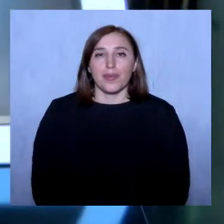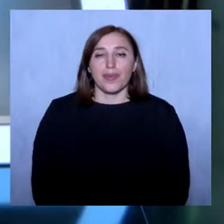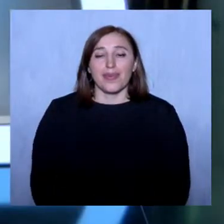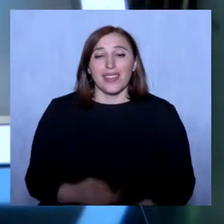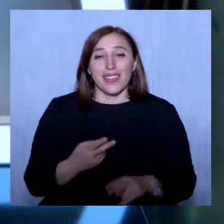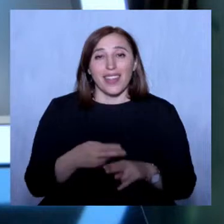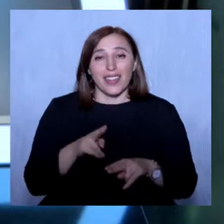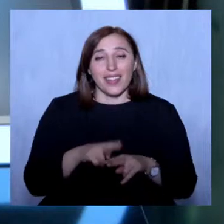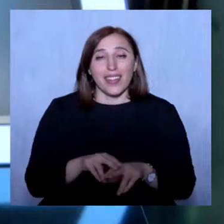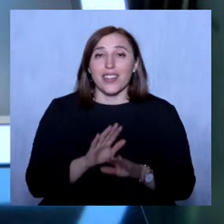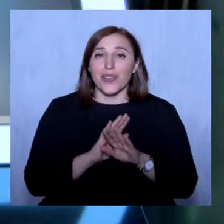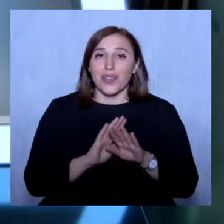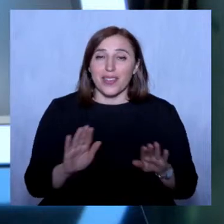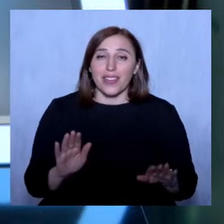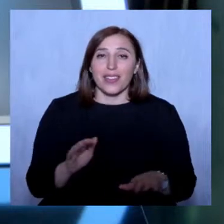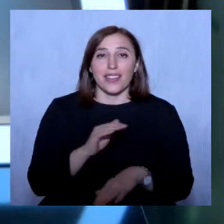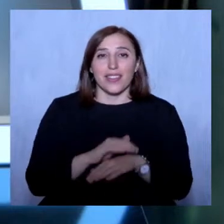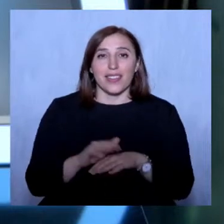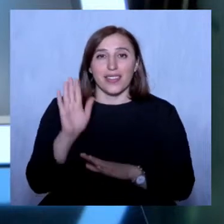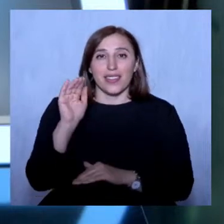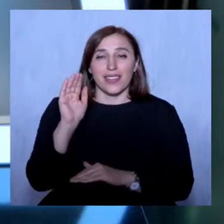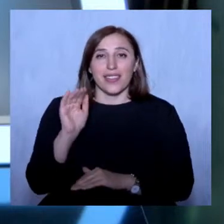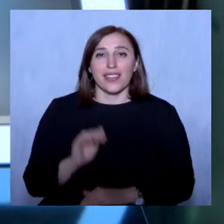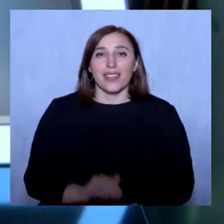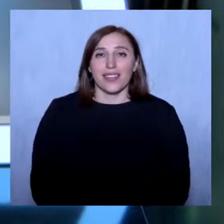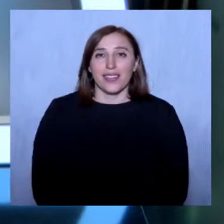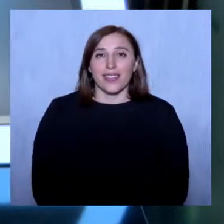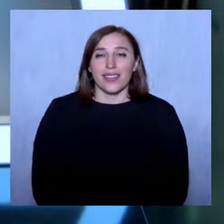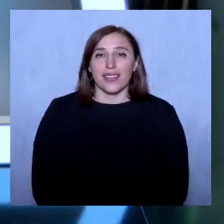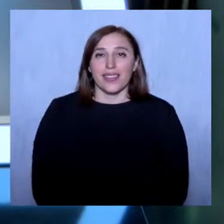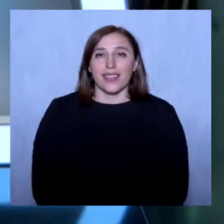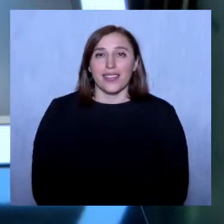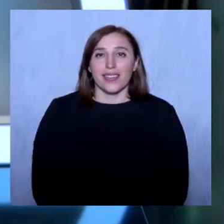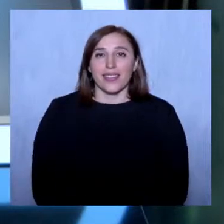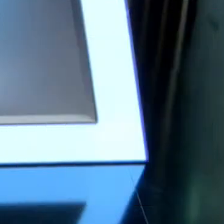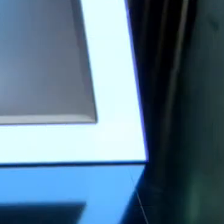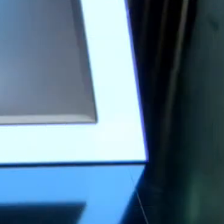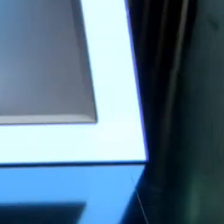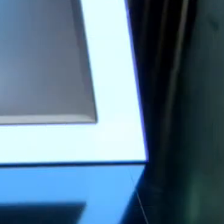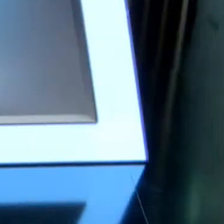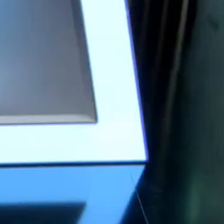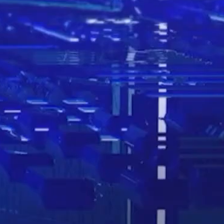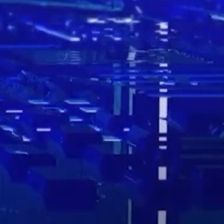Այս ժամի համար այսքան նենք նախատես էլ հաջոր թողարկում արդենք 20-0-ին։